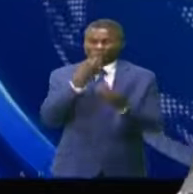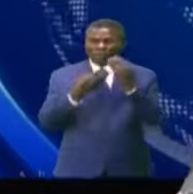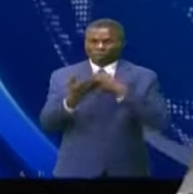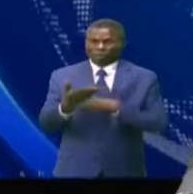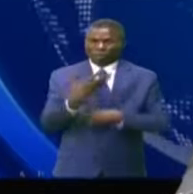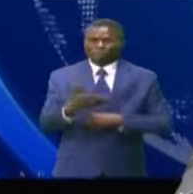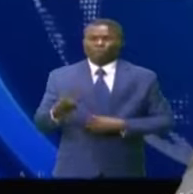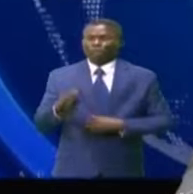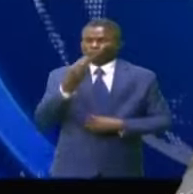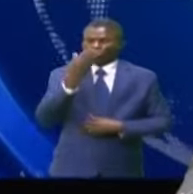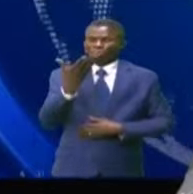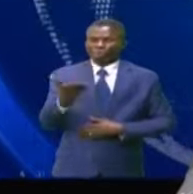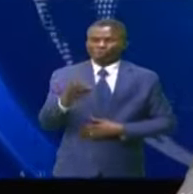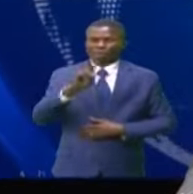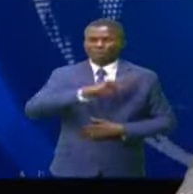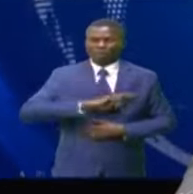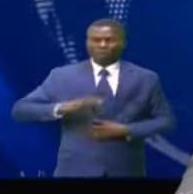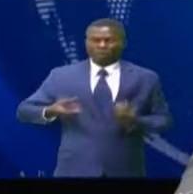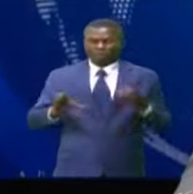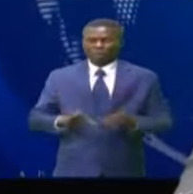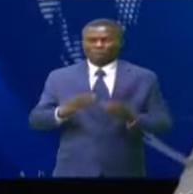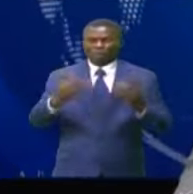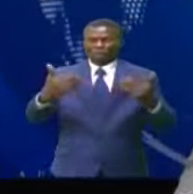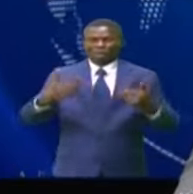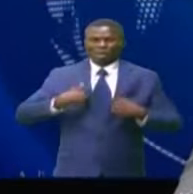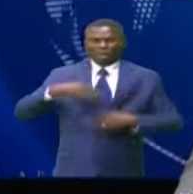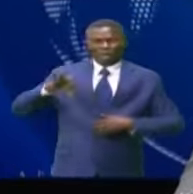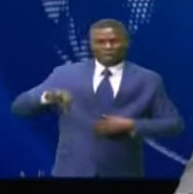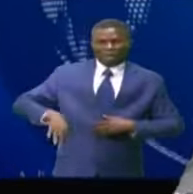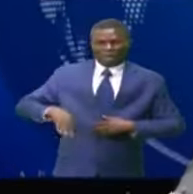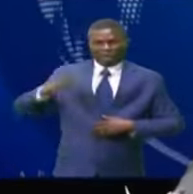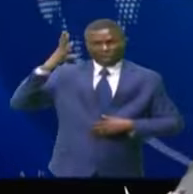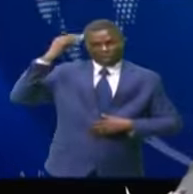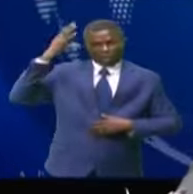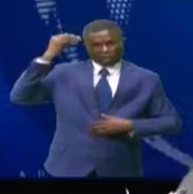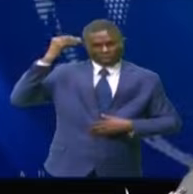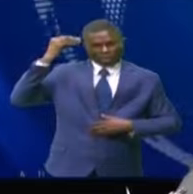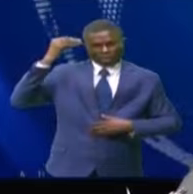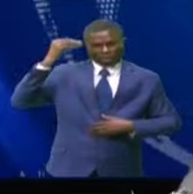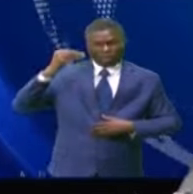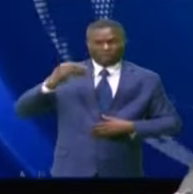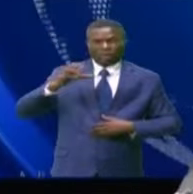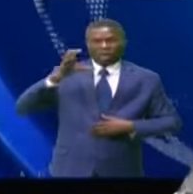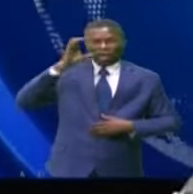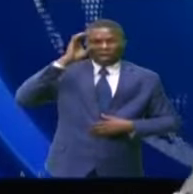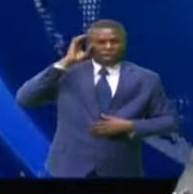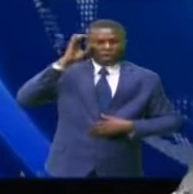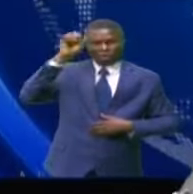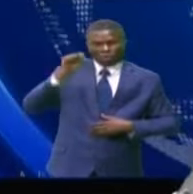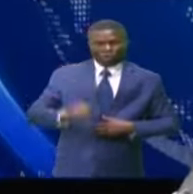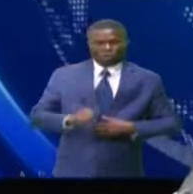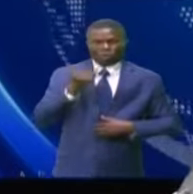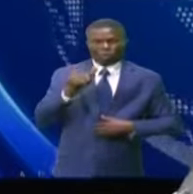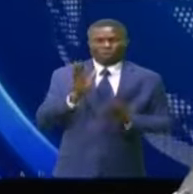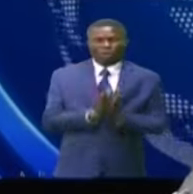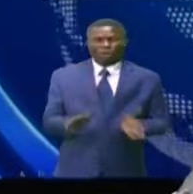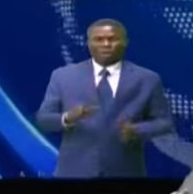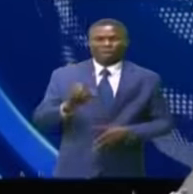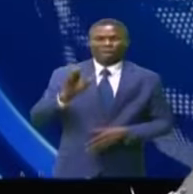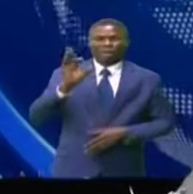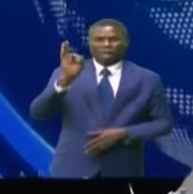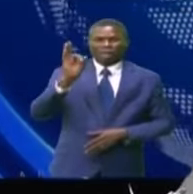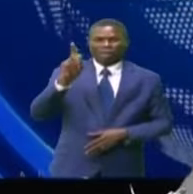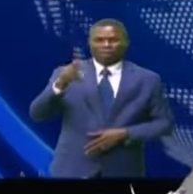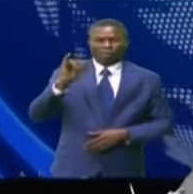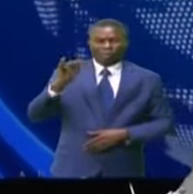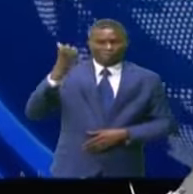produits de consommation, la RDC va bénéficier de l'expertise de la Corée du Sud. Le directeur général du FPI est en séjour